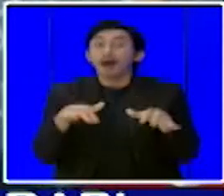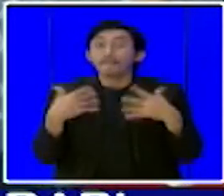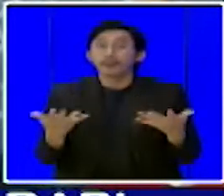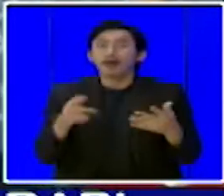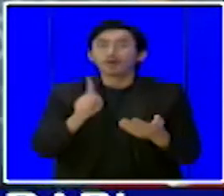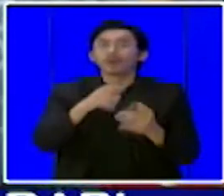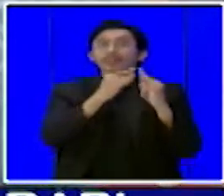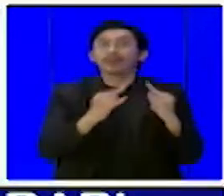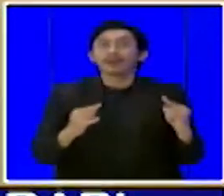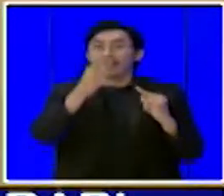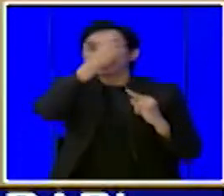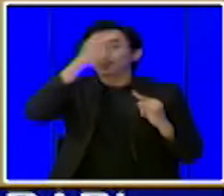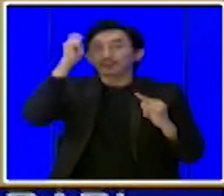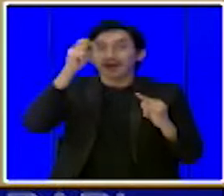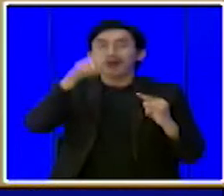wali mahasiswa.